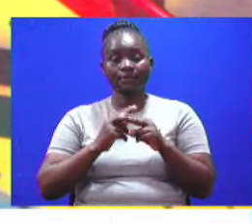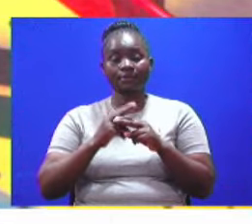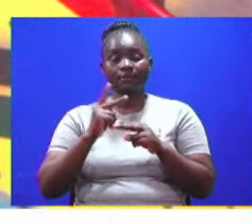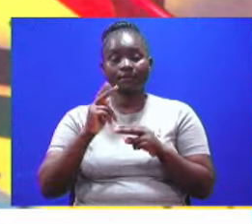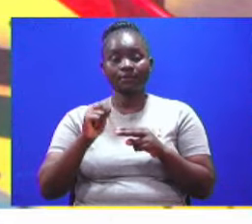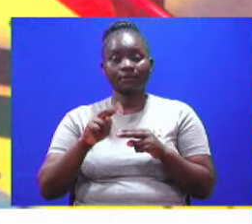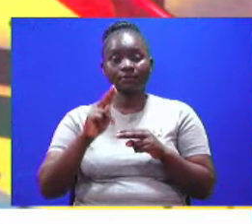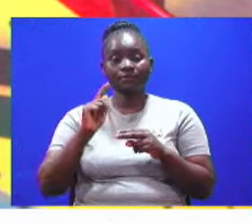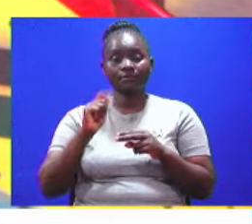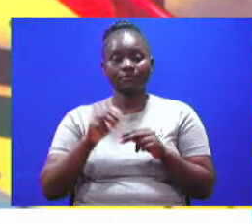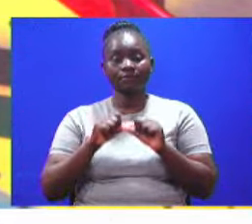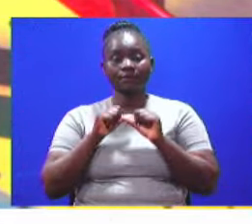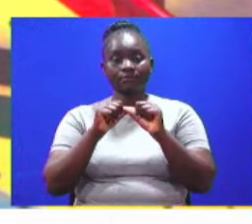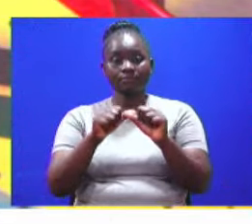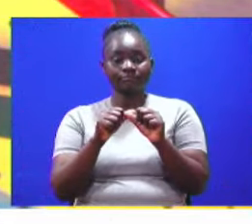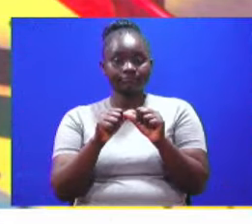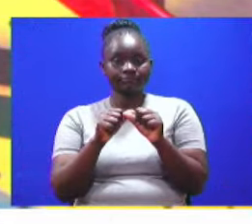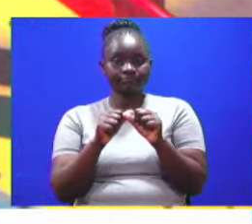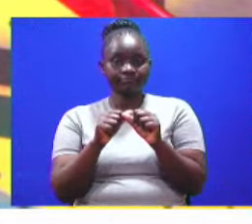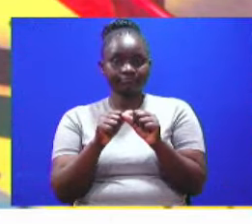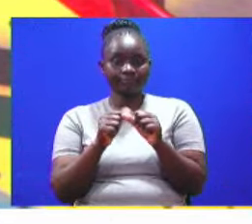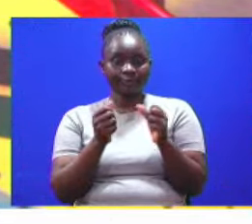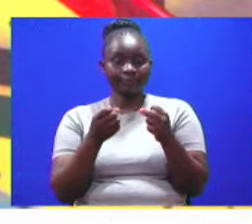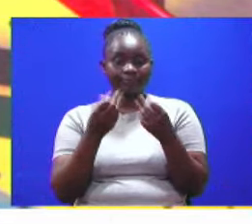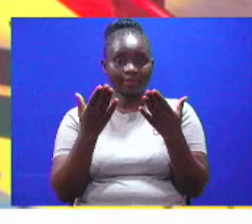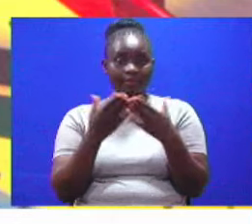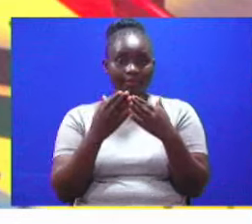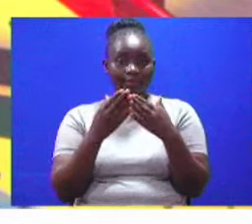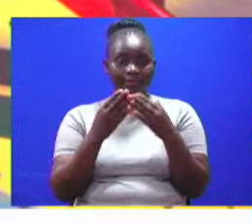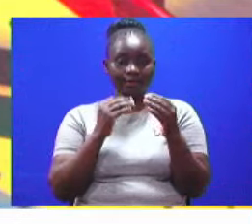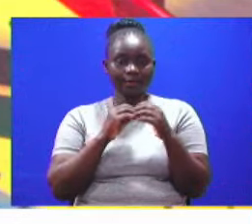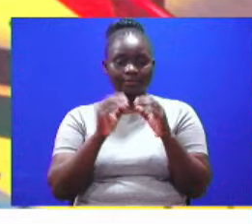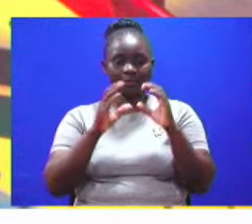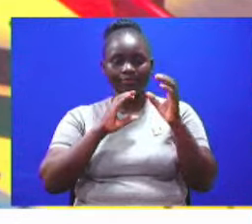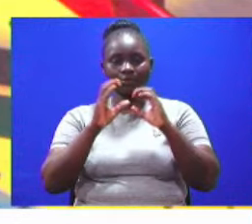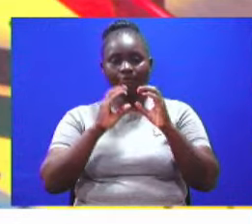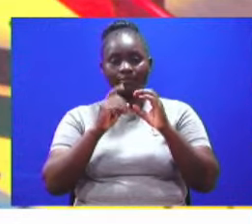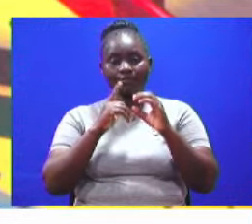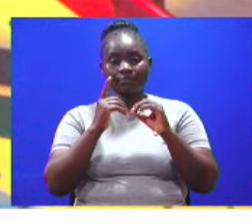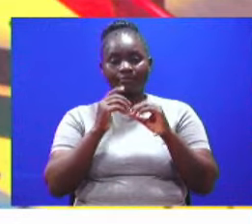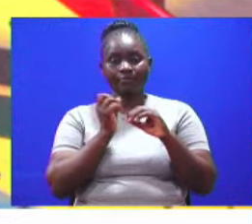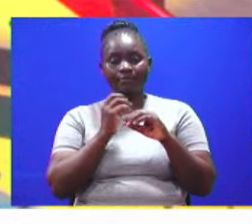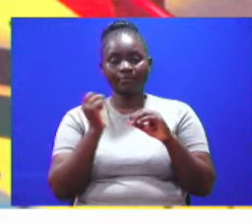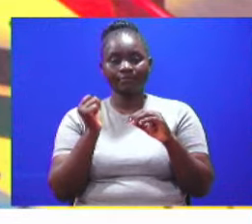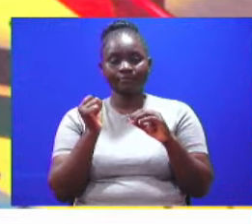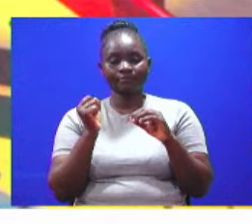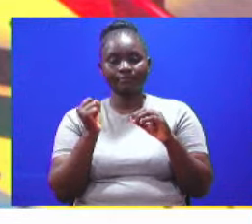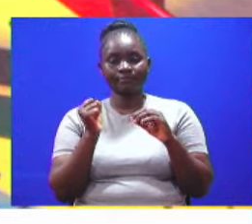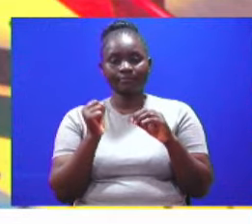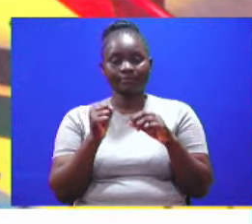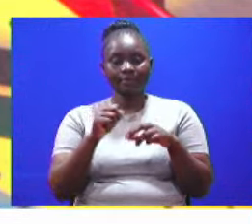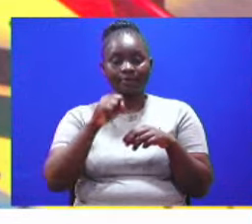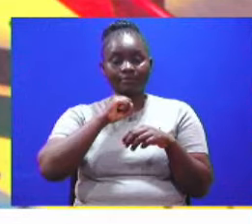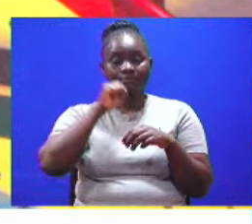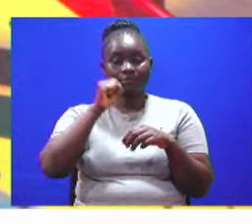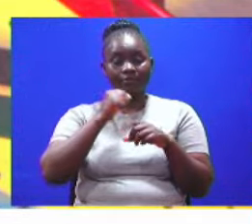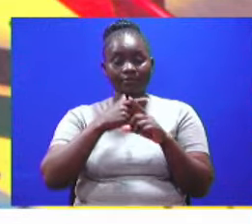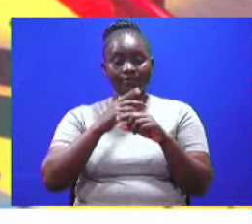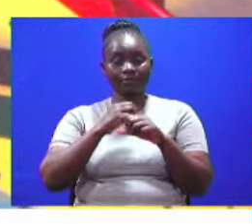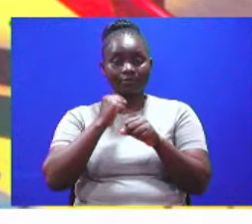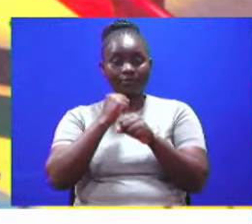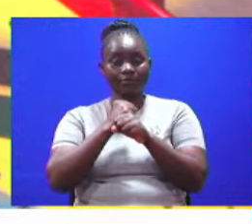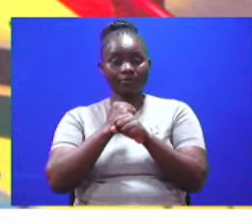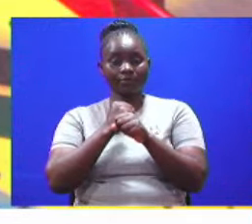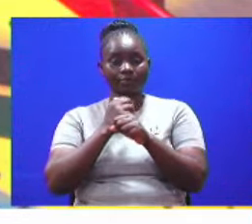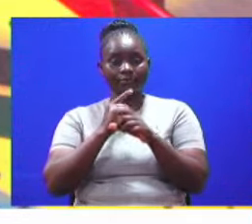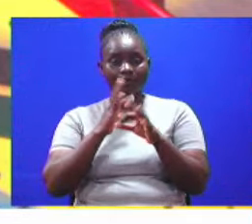ya Kenya bigendetse ko ba bikubwa tukachingwa na cyabo n'ingo barachikoba bagosoa anse umugiro wemere monye serikali